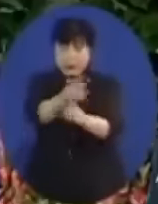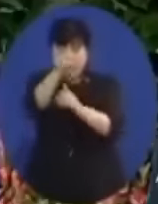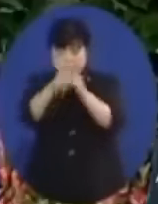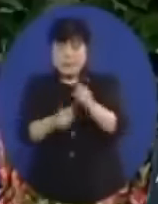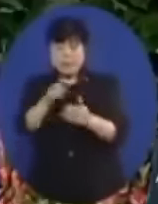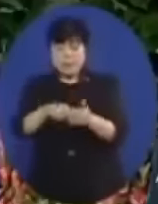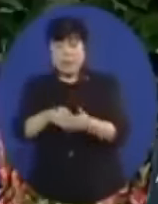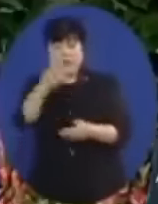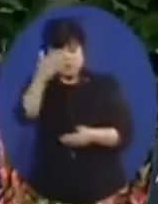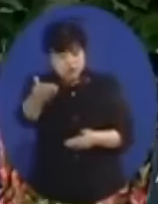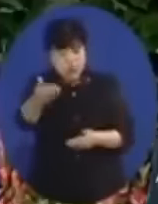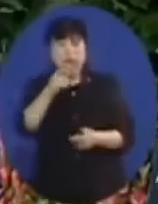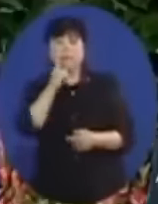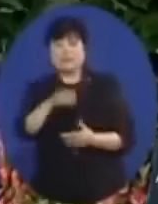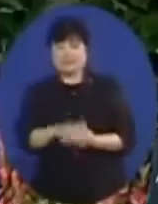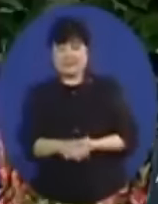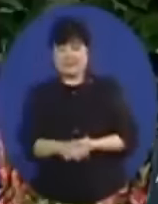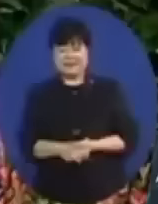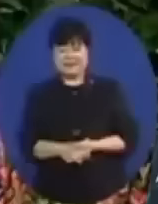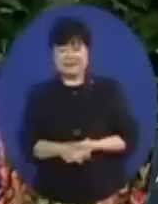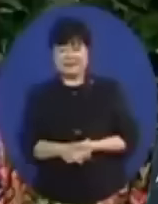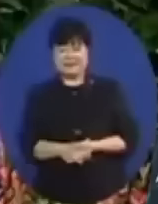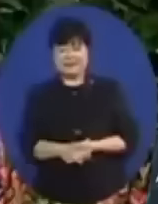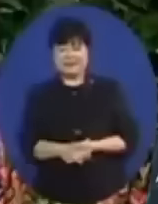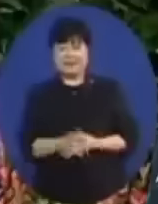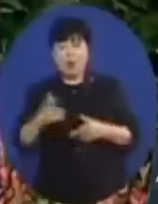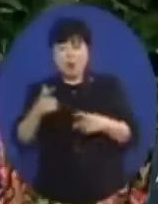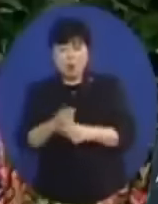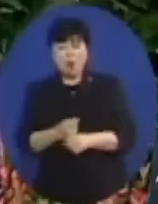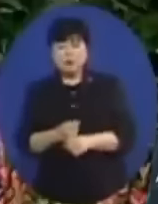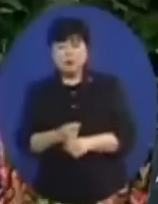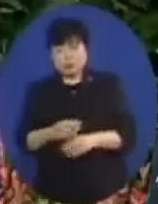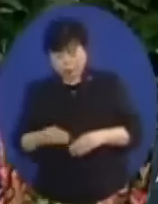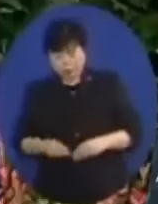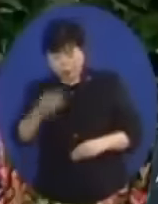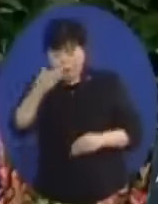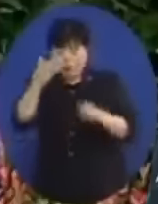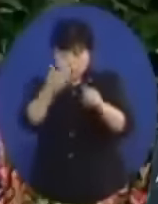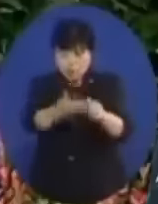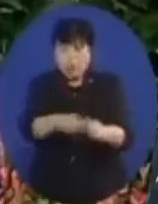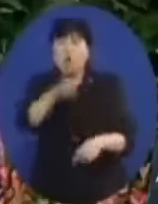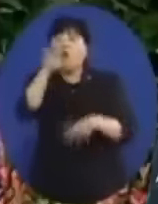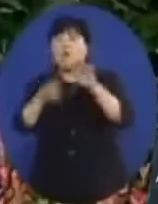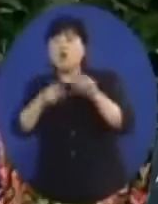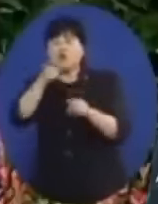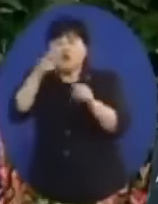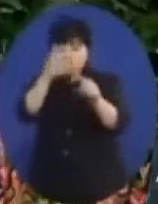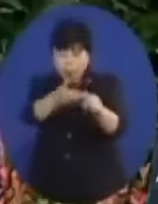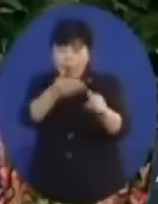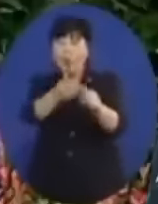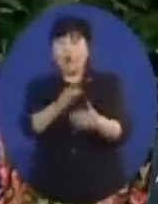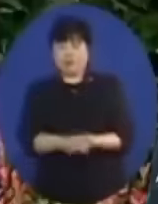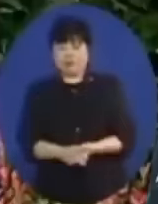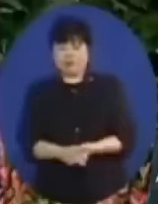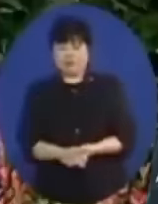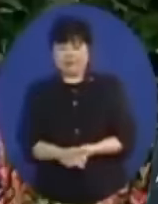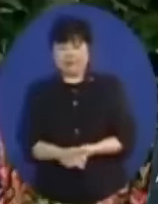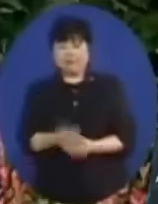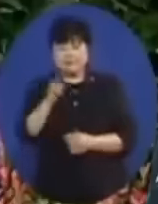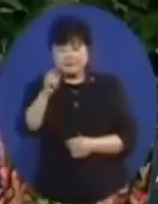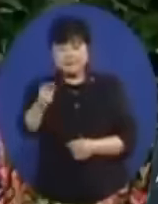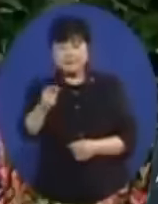갚으리라고 주께서 말씀하시니라. 내 원수가 줄이거든 먹이고 목마르거든 마시게 하라. 그리하므로